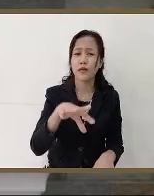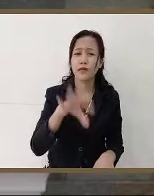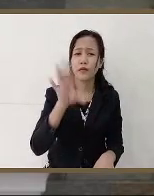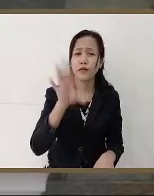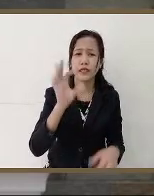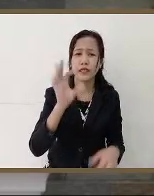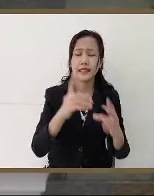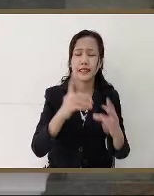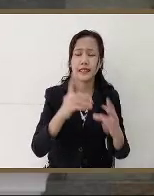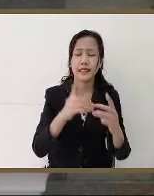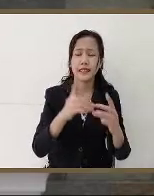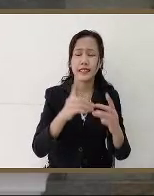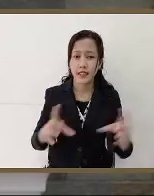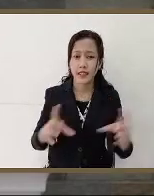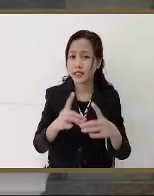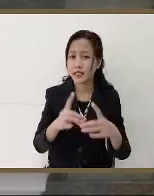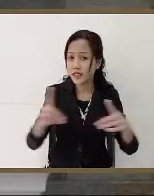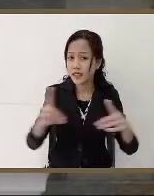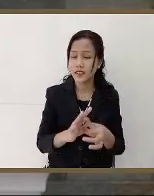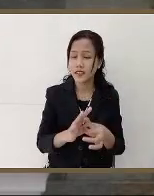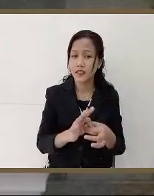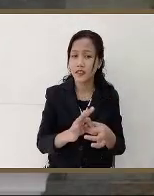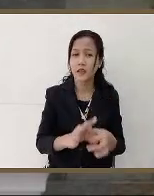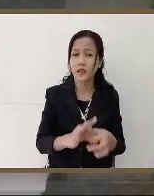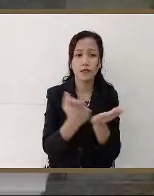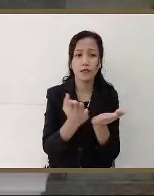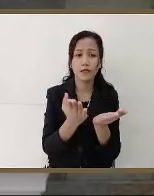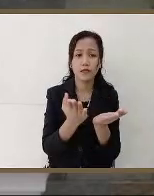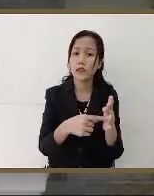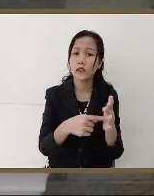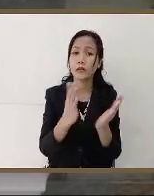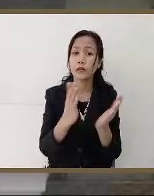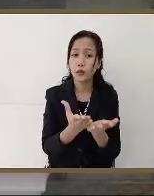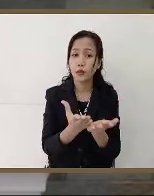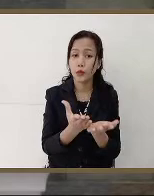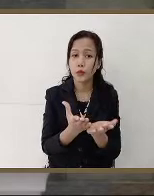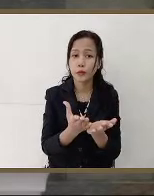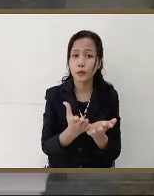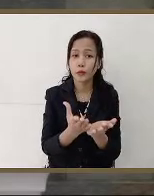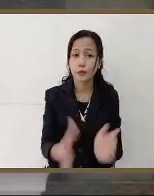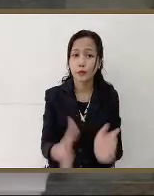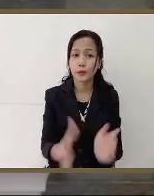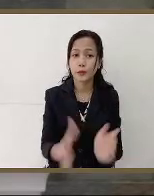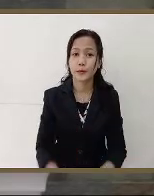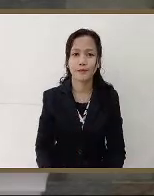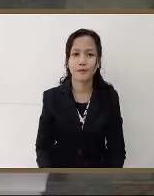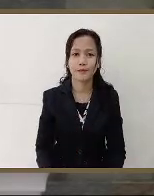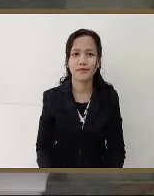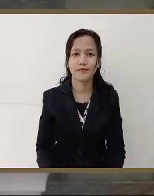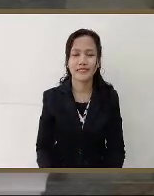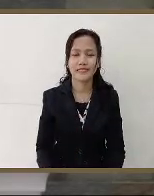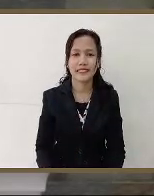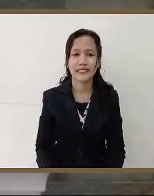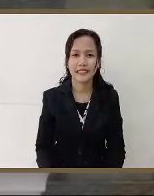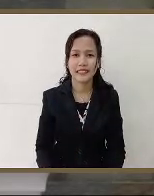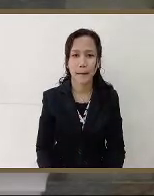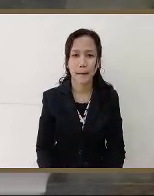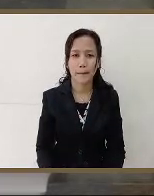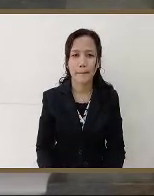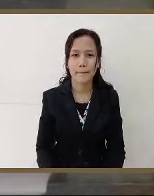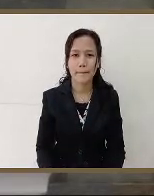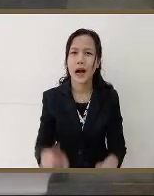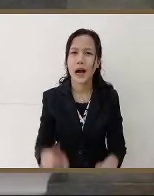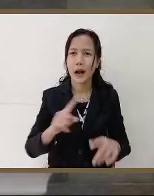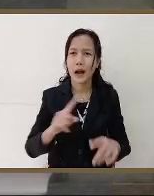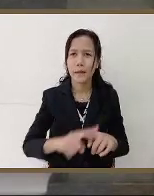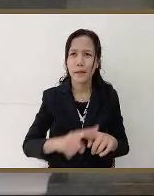paghahati-hati sa libro ng Book of 2 Samuel. Alright? Sa libro ng Book of 2 Samuel. But before I